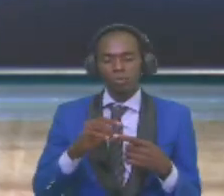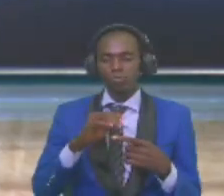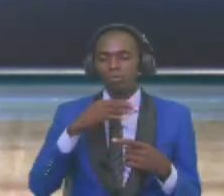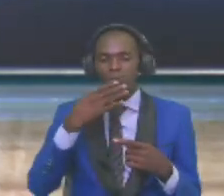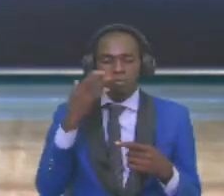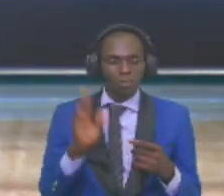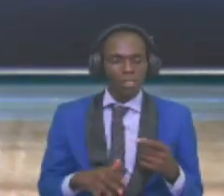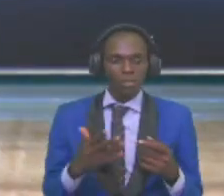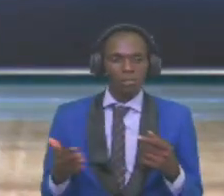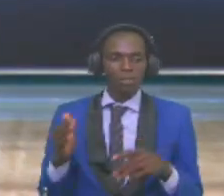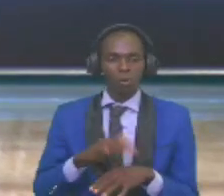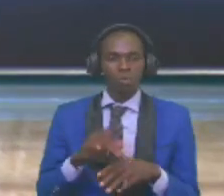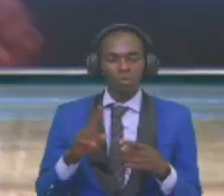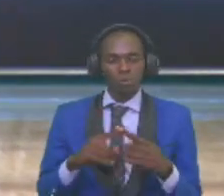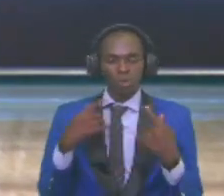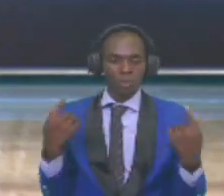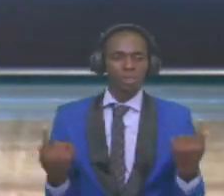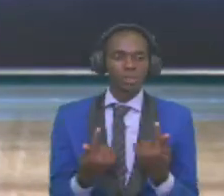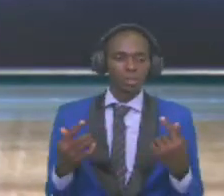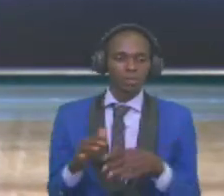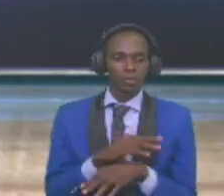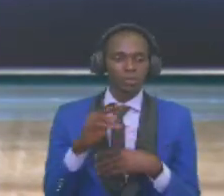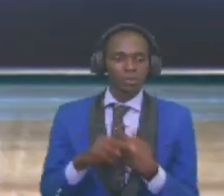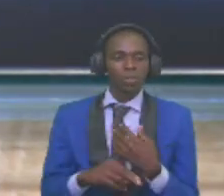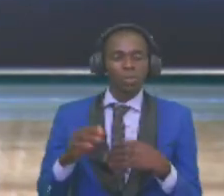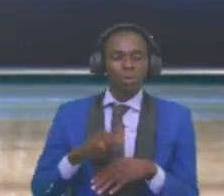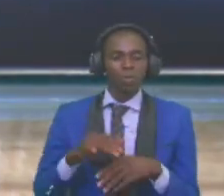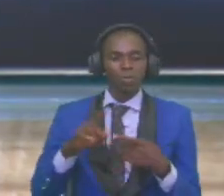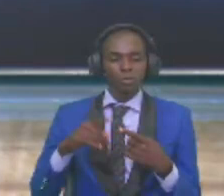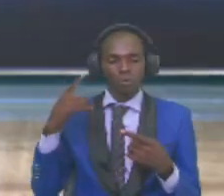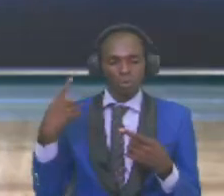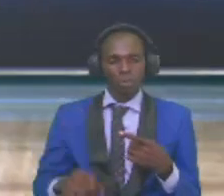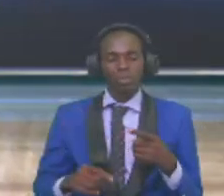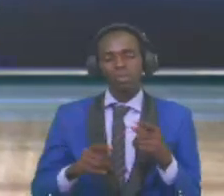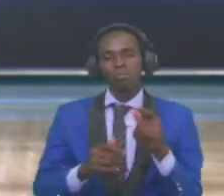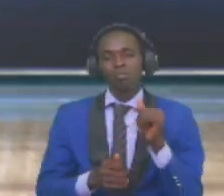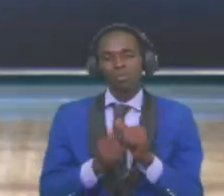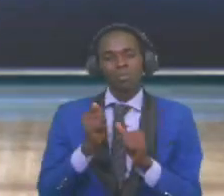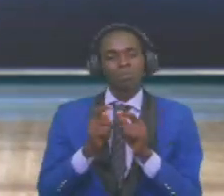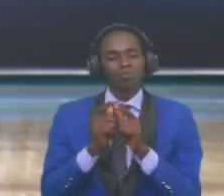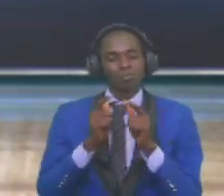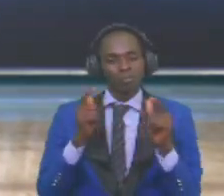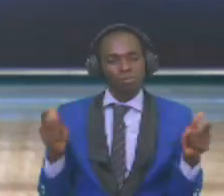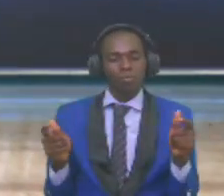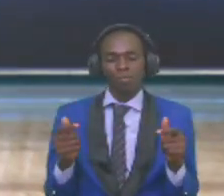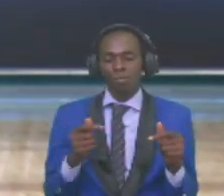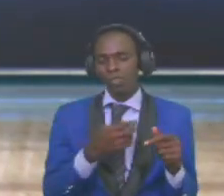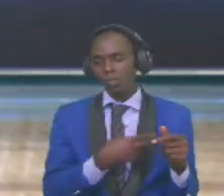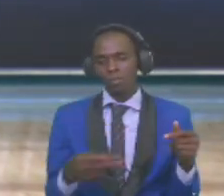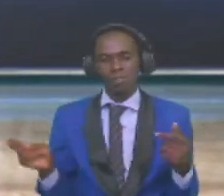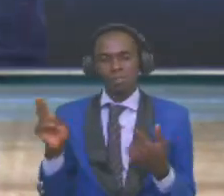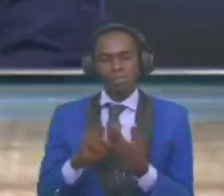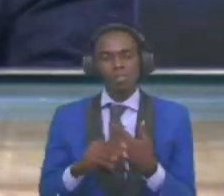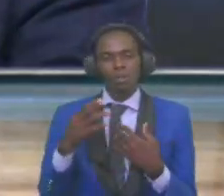dissolution à l'immoralité à l'iniquité à la super fuite et vous